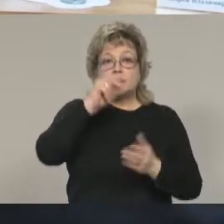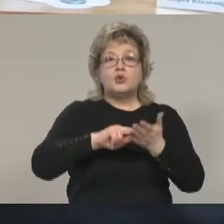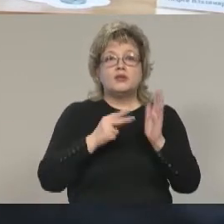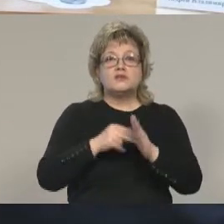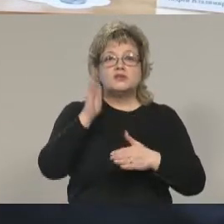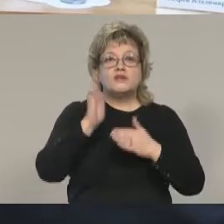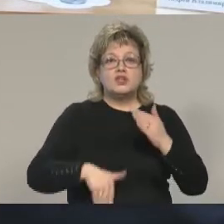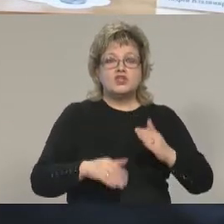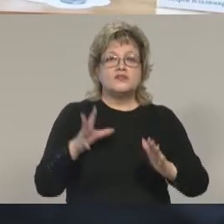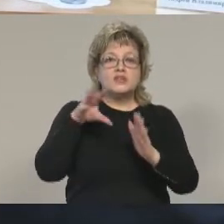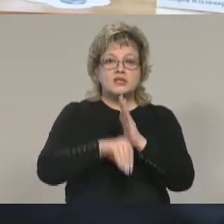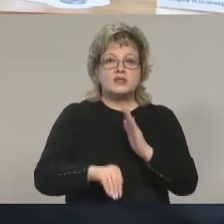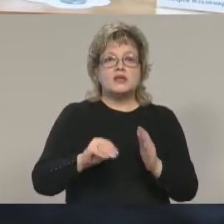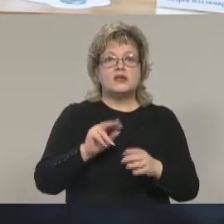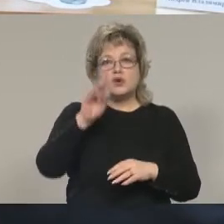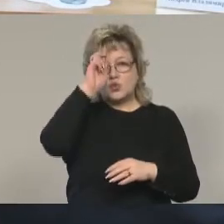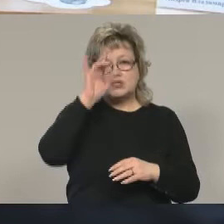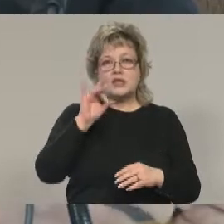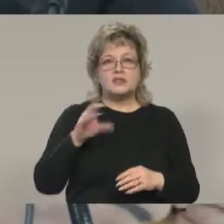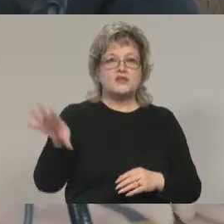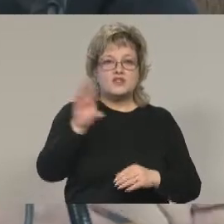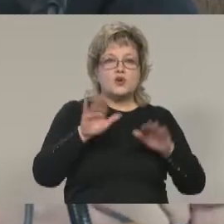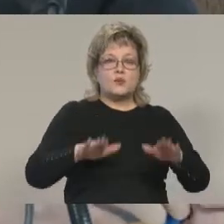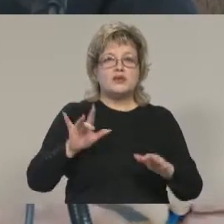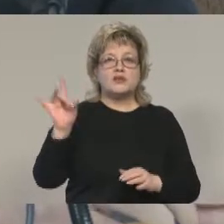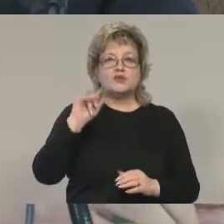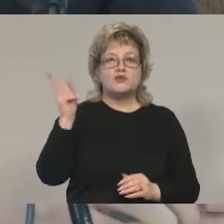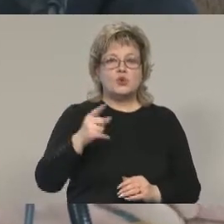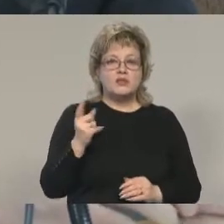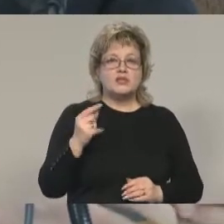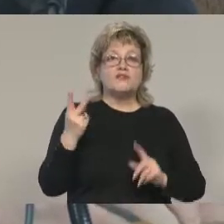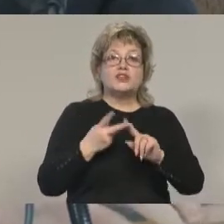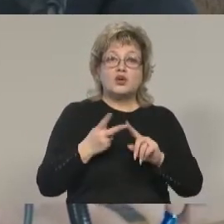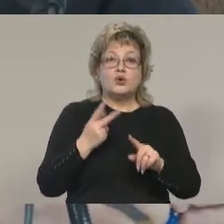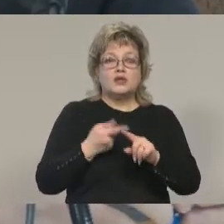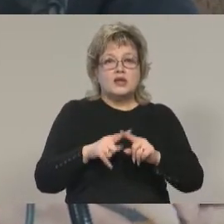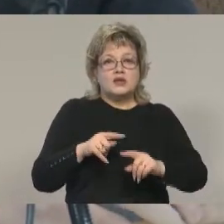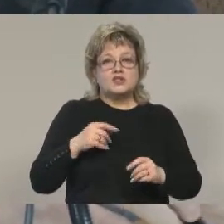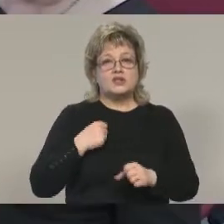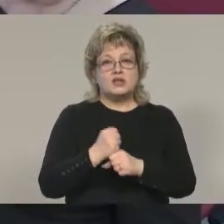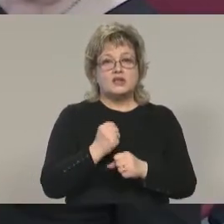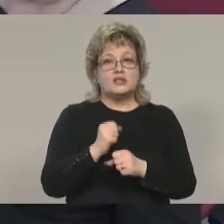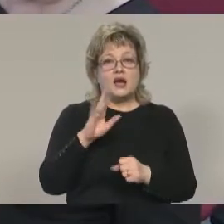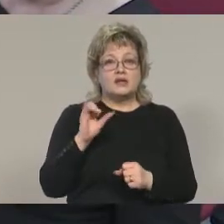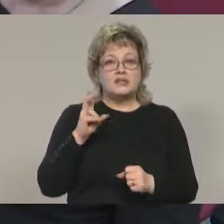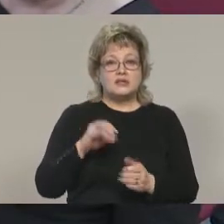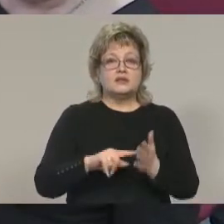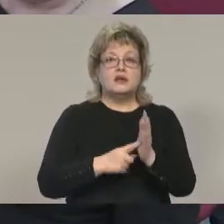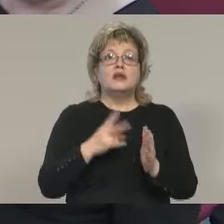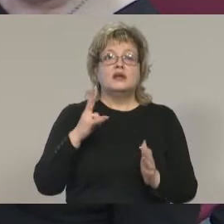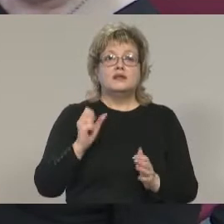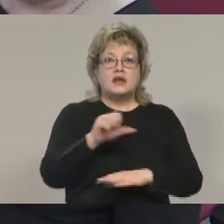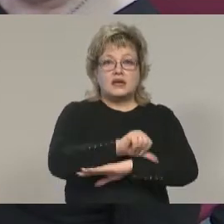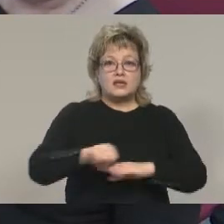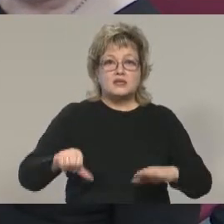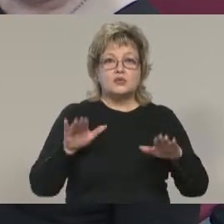планируется завершить внесение в единый госреестр всех объектов в Ростовской области. Второе, на что делается акцент – оформление охранных зон и